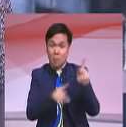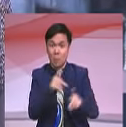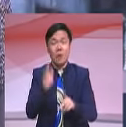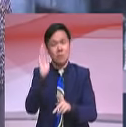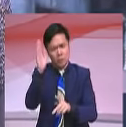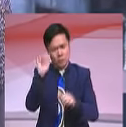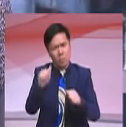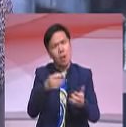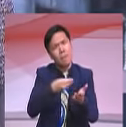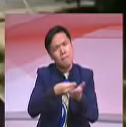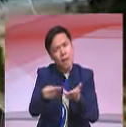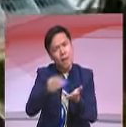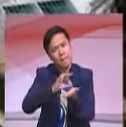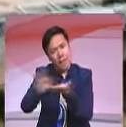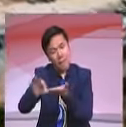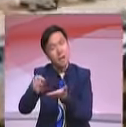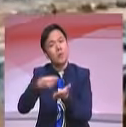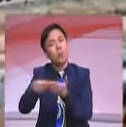rumah.